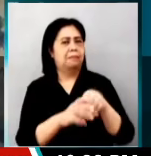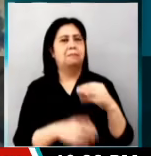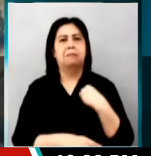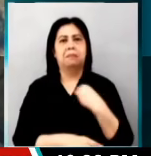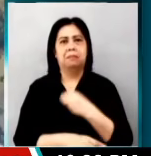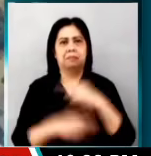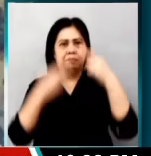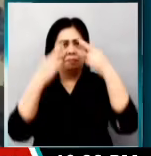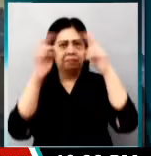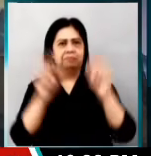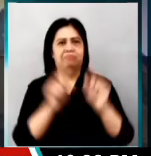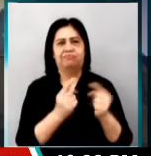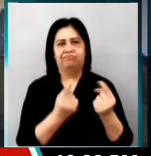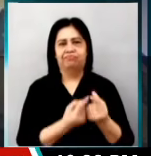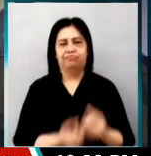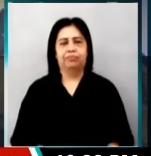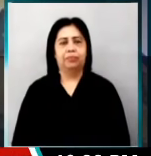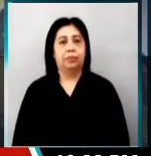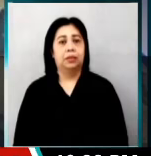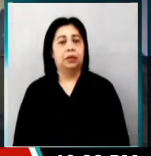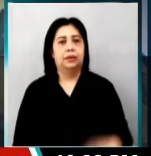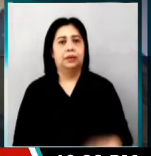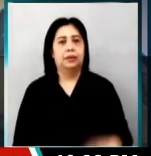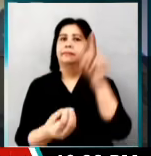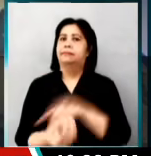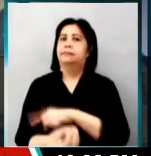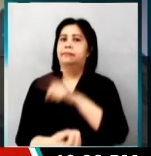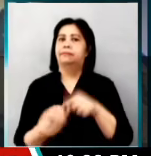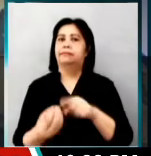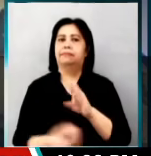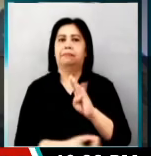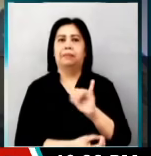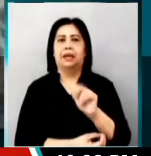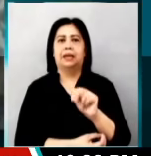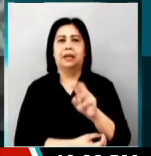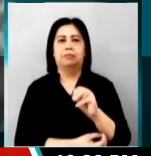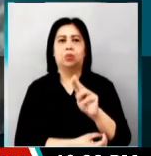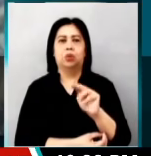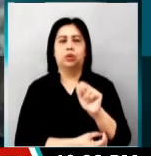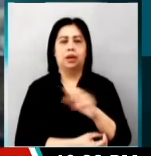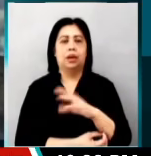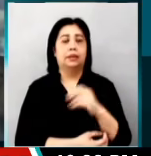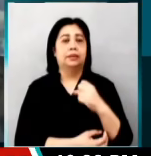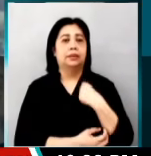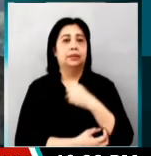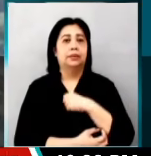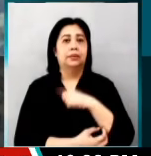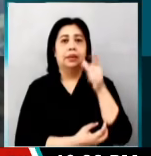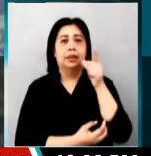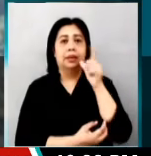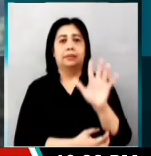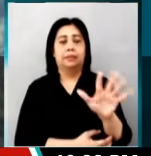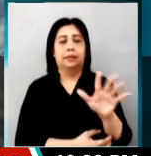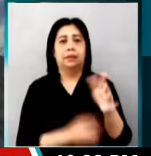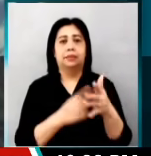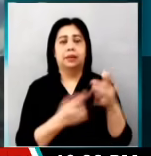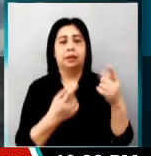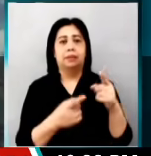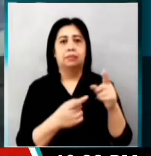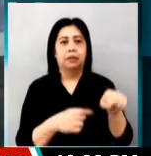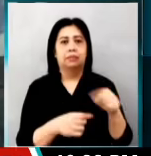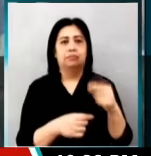grupo. Kinundi na naman ng Bayan Muna Party List at ni Senadora Laila De Lima ang pagkakapatay sa